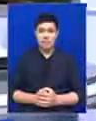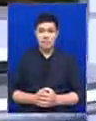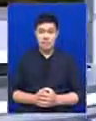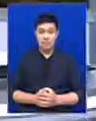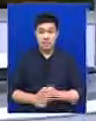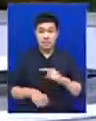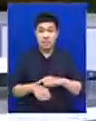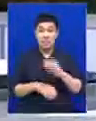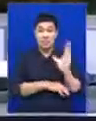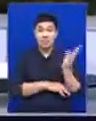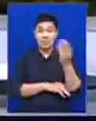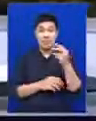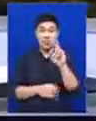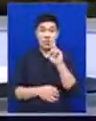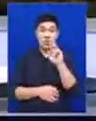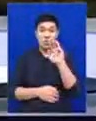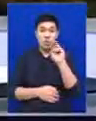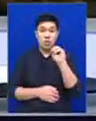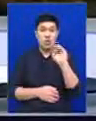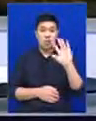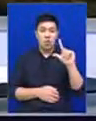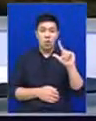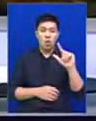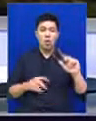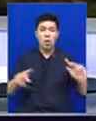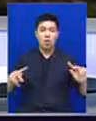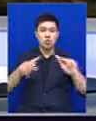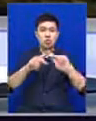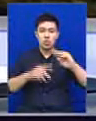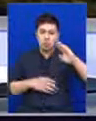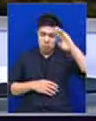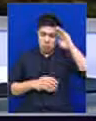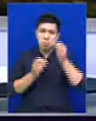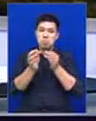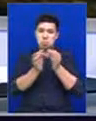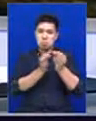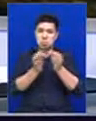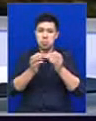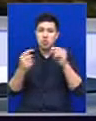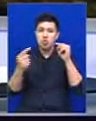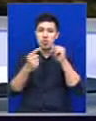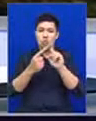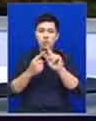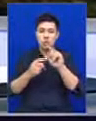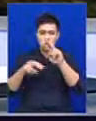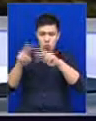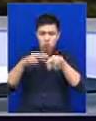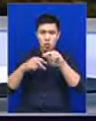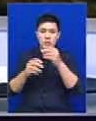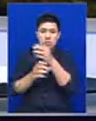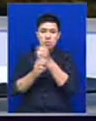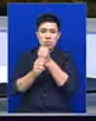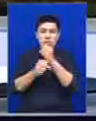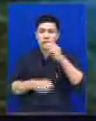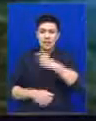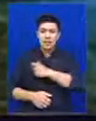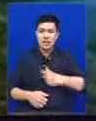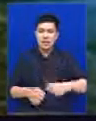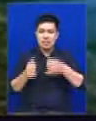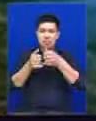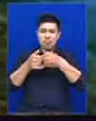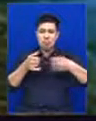ช่วงเช้าที่ผ่านมารัฐมนตรีช่วยว่าการกระทรวงกลาโหมก็ชี้แจงผลการตรวจสอบโครงการอุทยานราชภัฏนะครับพร้อมให้ปปช.ตรวจสอบหากยังมีข้อส